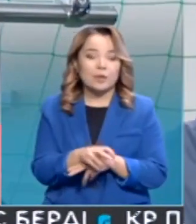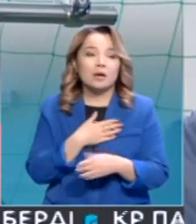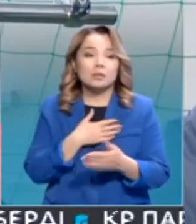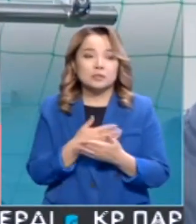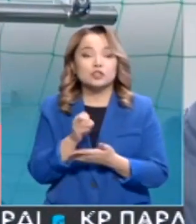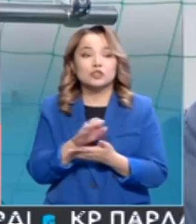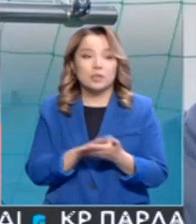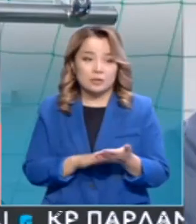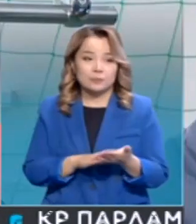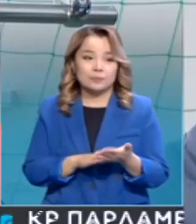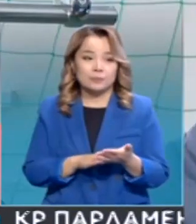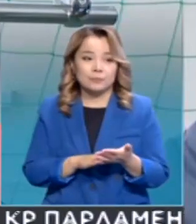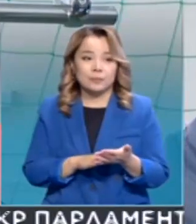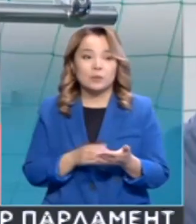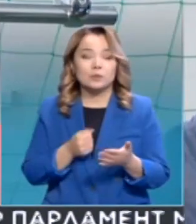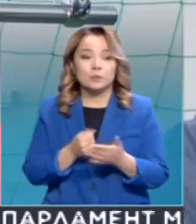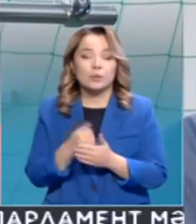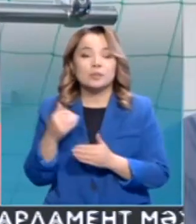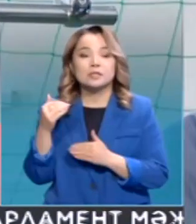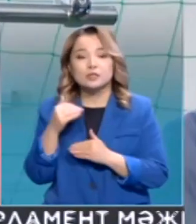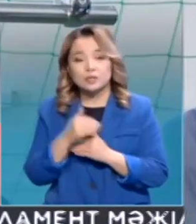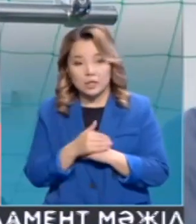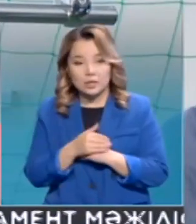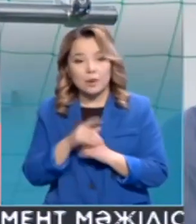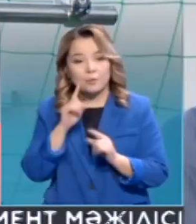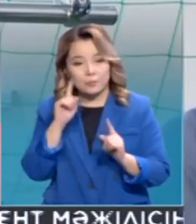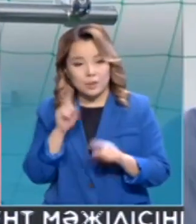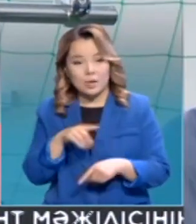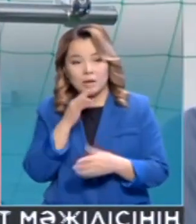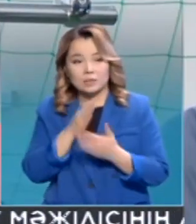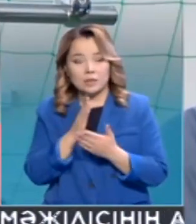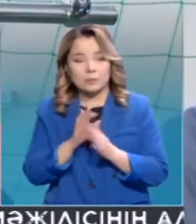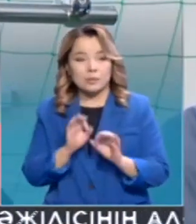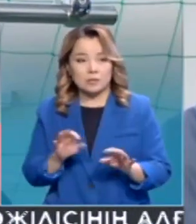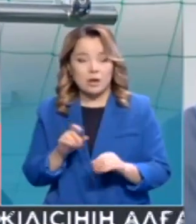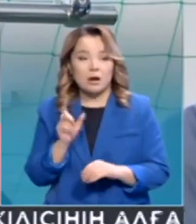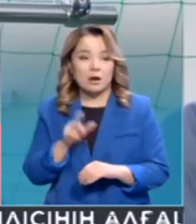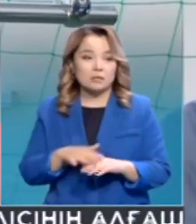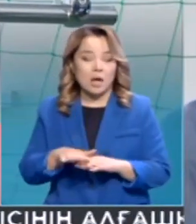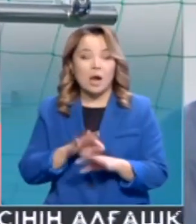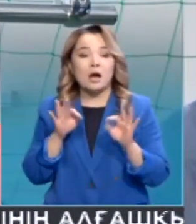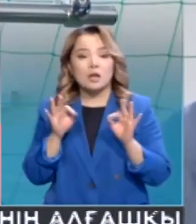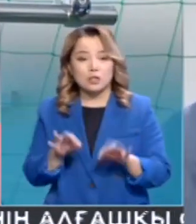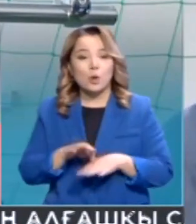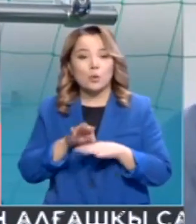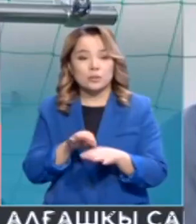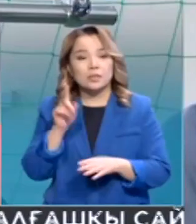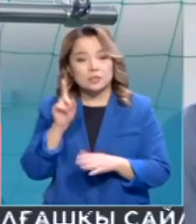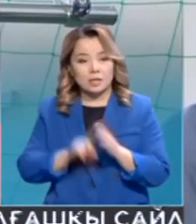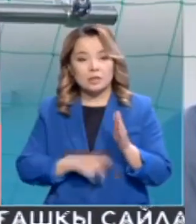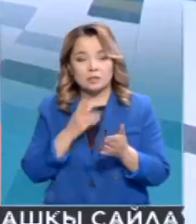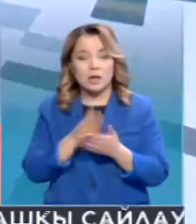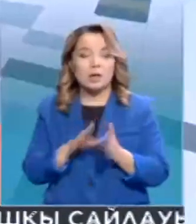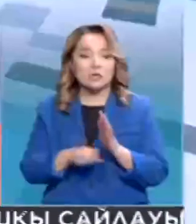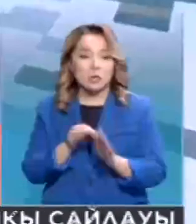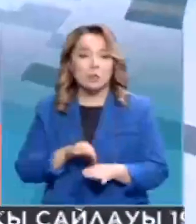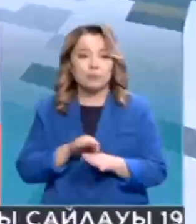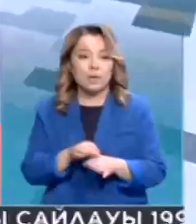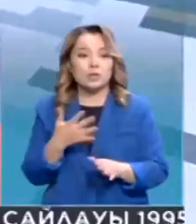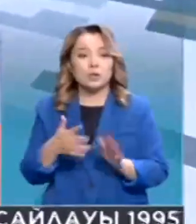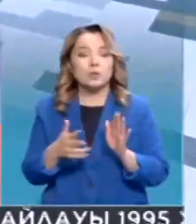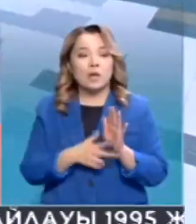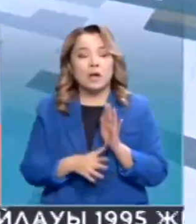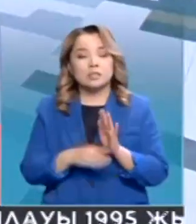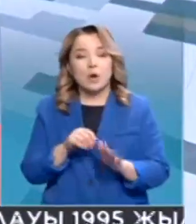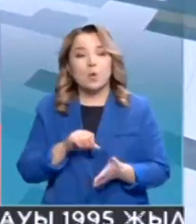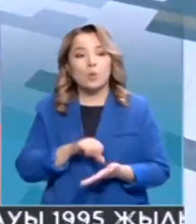қарай кешкісін белгілі болады деп ойлаймын. Мен бүкіл әділ өтеді деген ойдамыз енді сайлаудың бәрі. Ал 58-ші